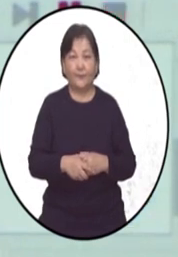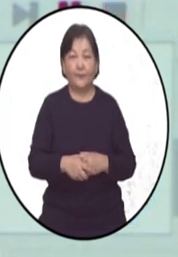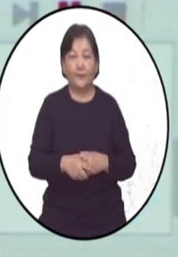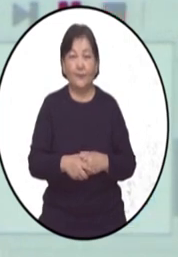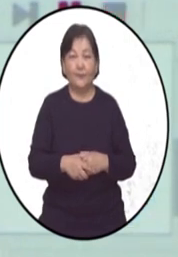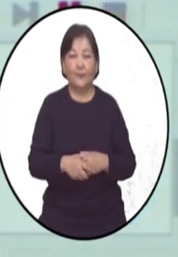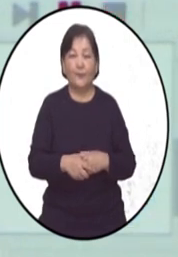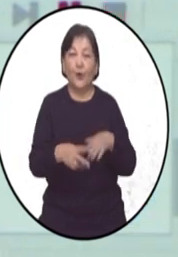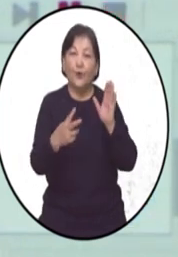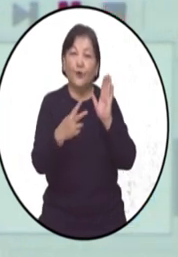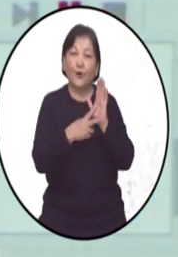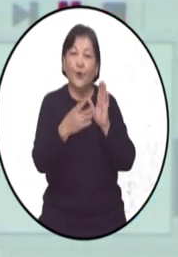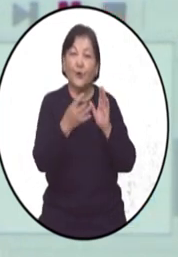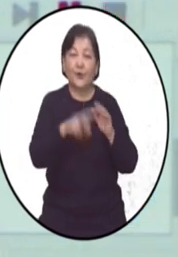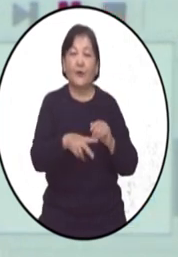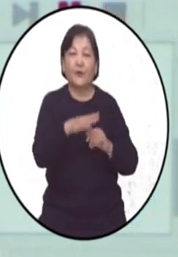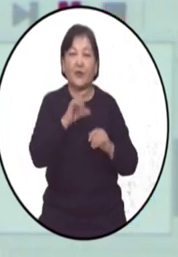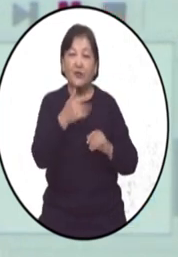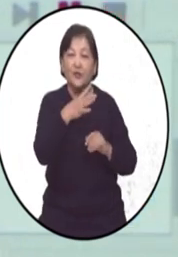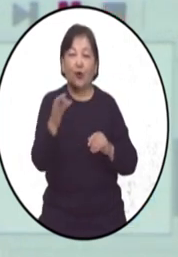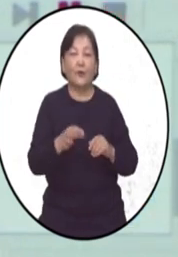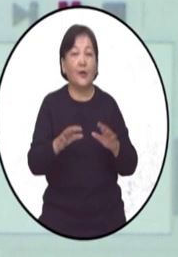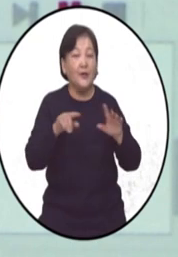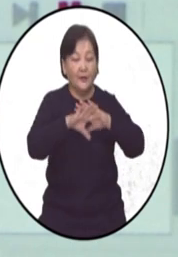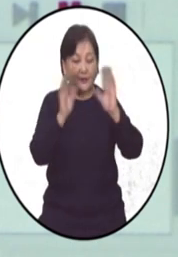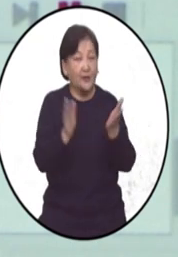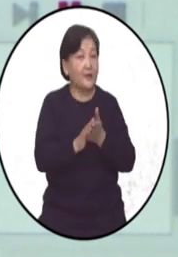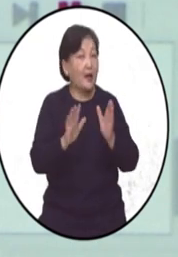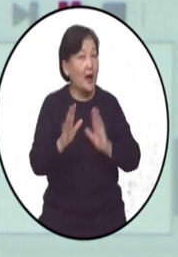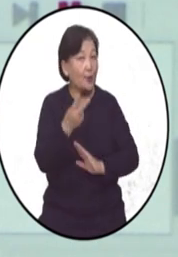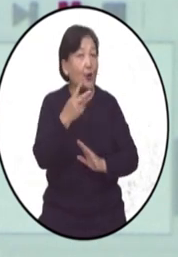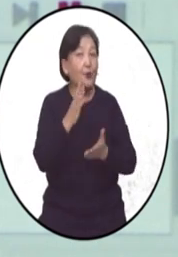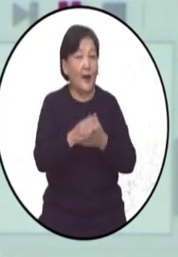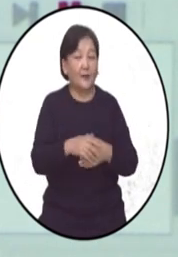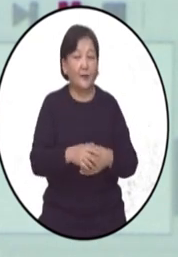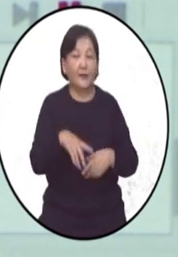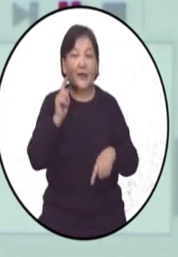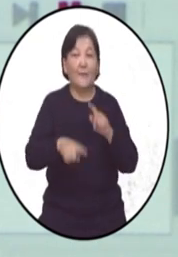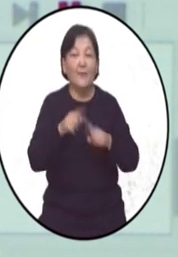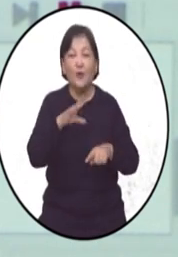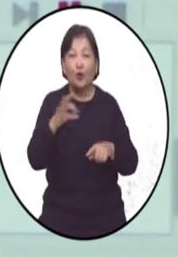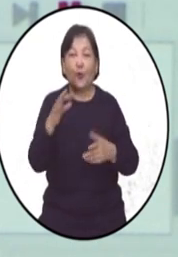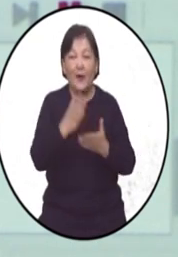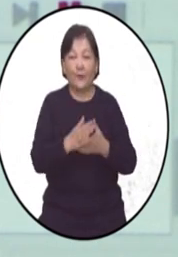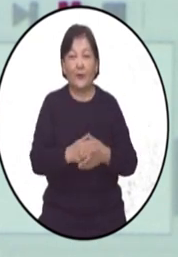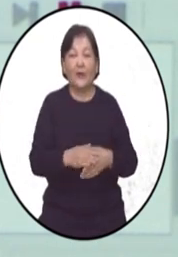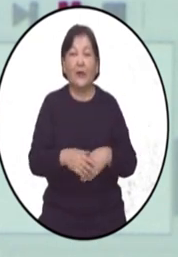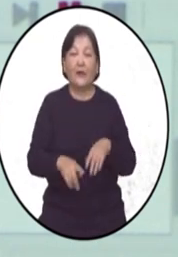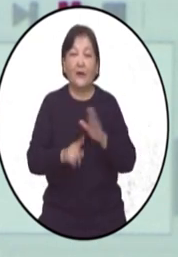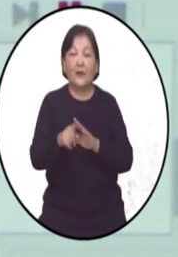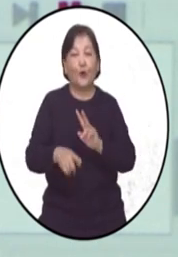За 7 хүртэлх тэгш тоонуудын нийлбэр бол 12 байна. За 7 хүртэл ямар ямар тэгш тоонууд байгаа вэ гэж хамгийн эхлээд 2